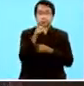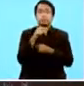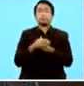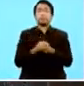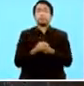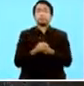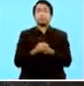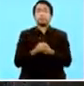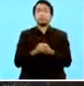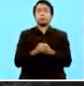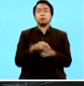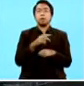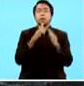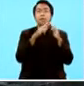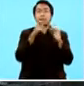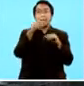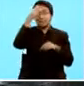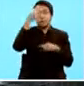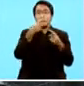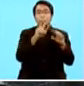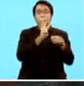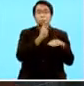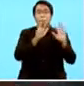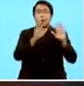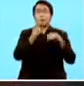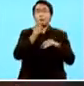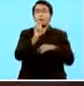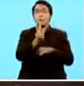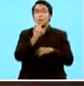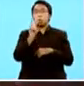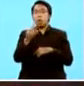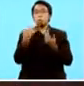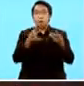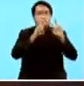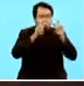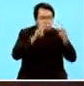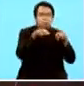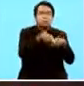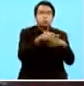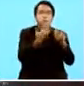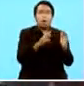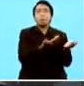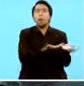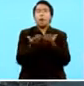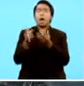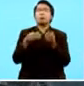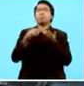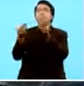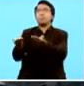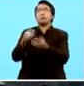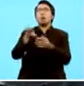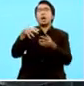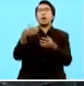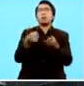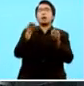Dari 49 jenazah, 32 jenazah telah teridentifikasi dan telah dibawa ke pihak keluarga, dan itu artinya masih